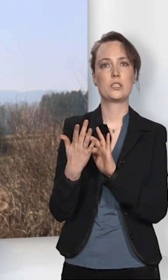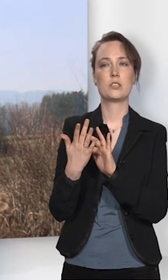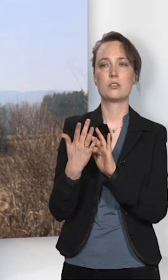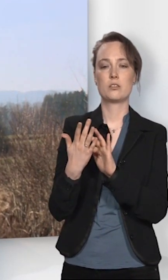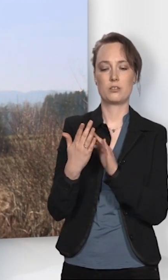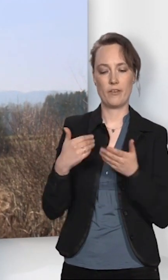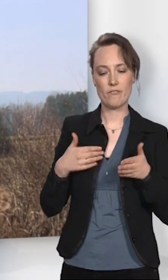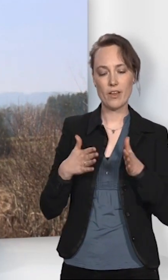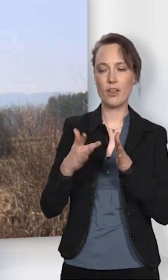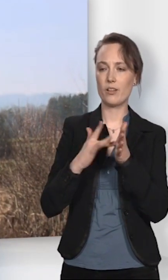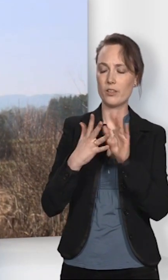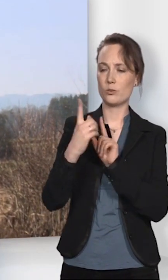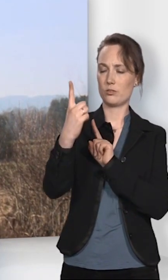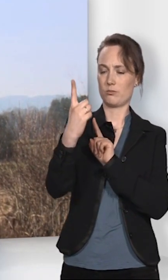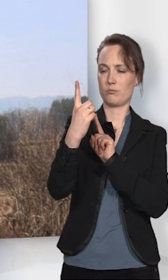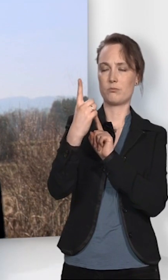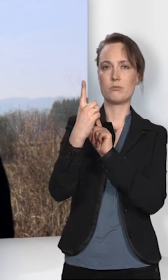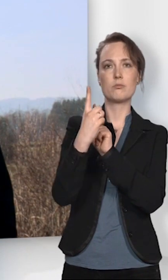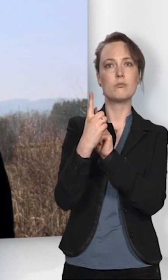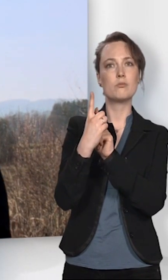entgegen. Er kam in mein Leben.